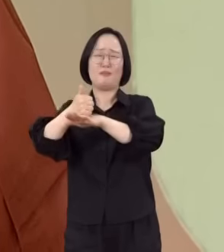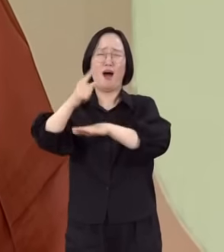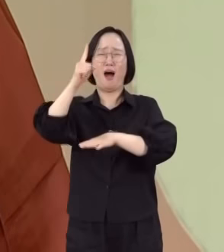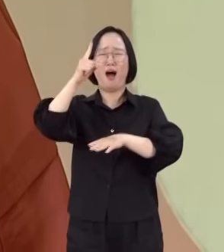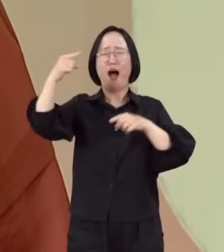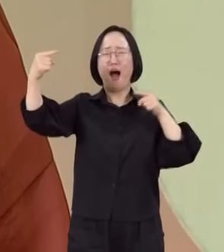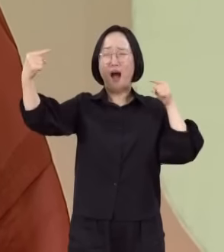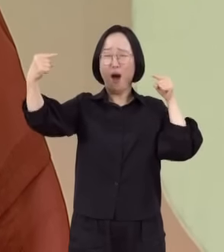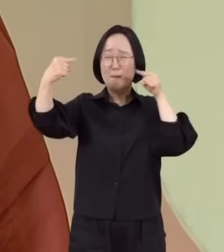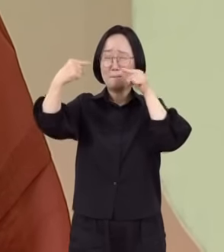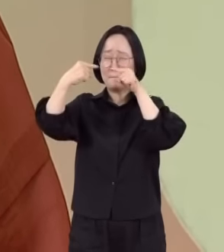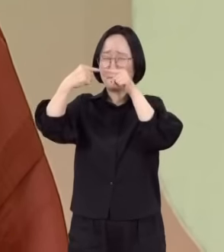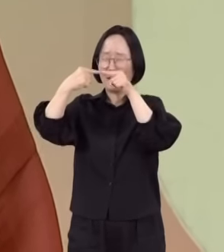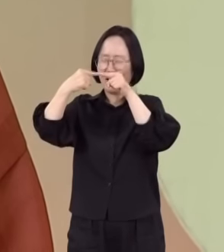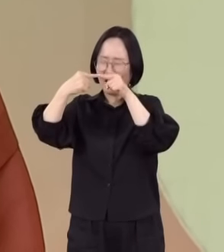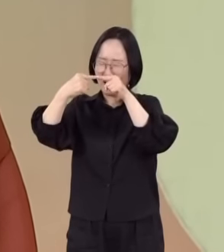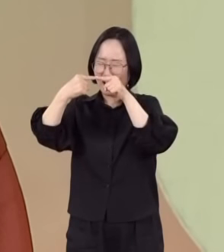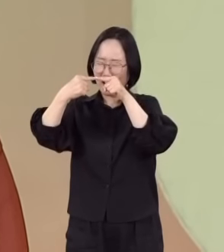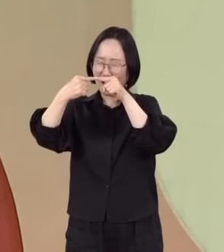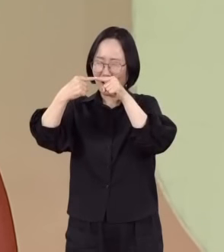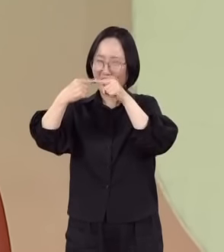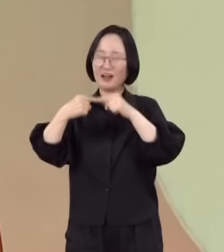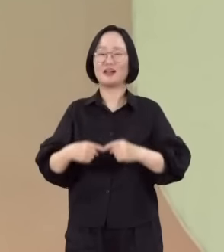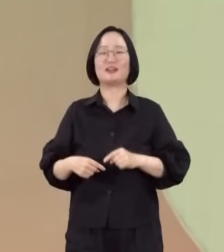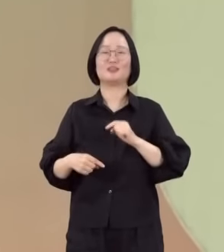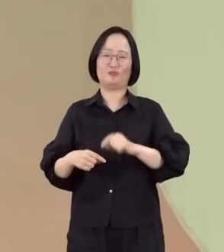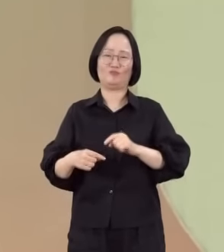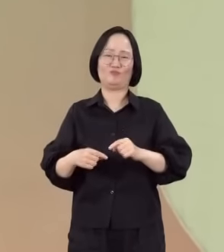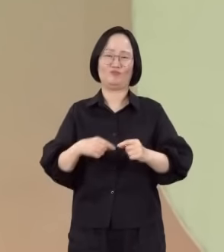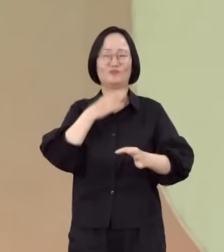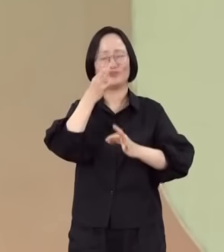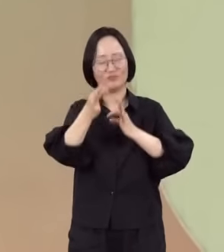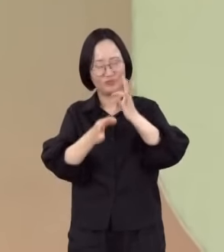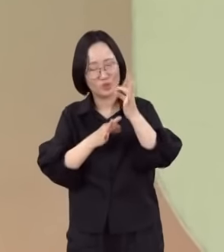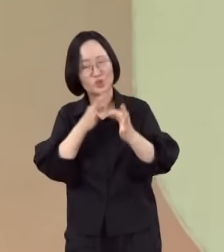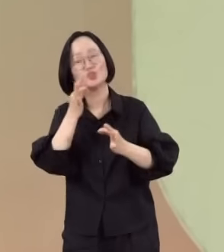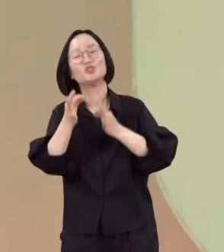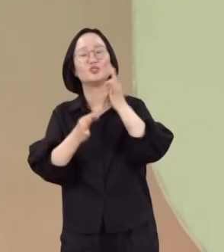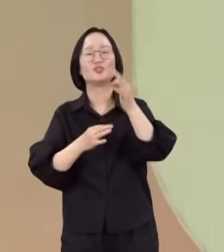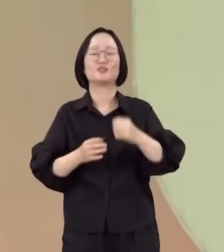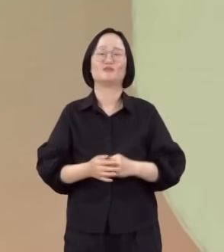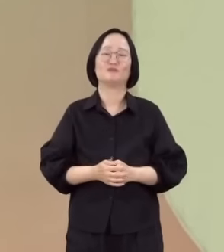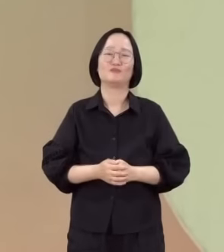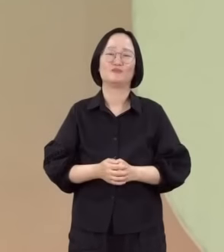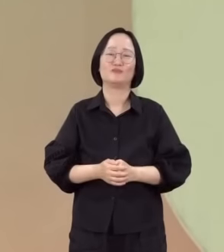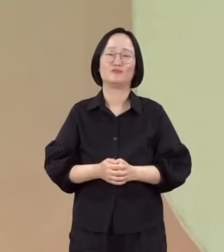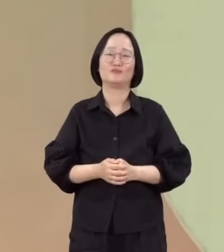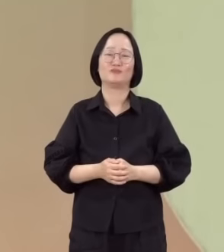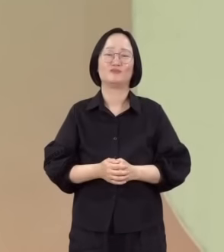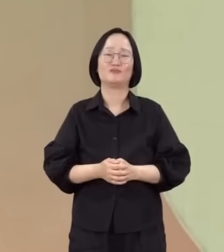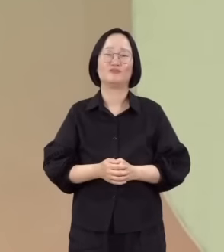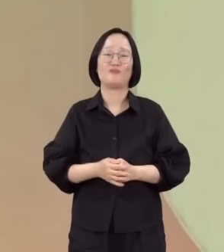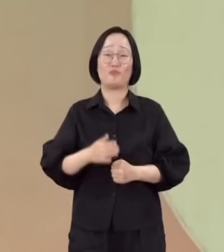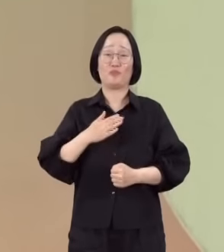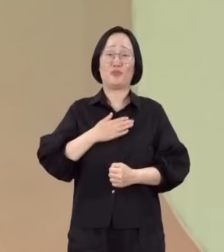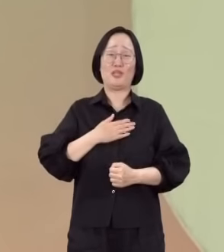염불 내가 저분의 이름을 부를 때 나와 저 부처님 저